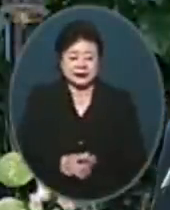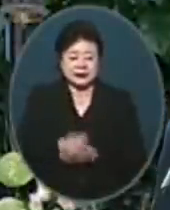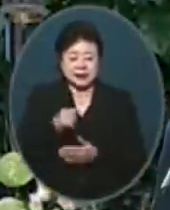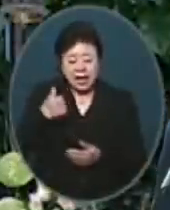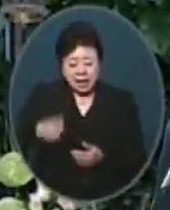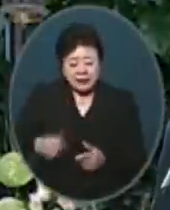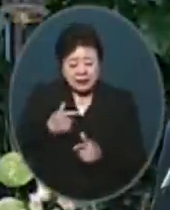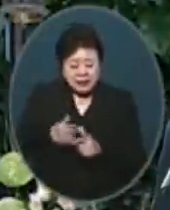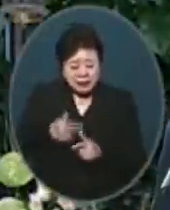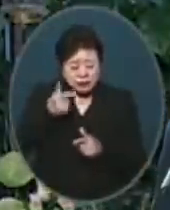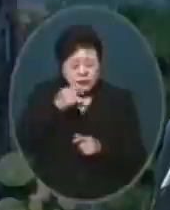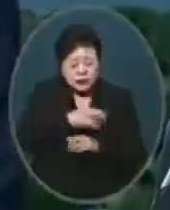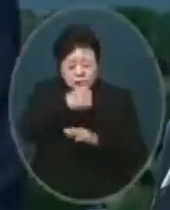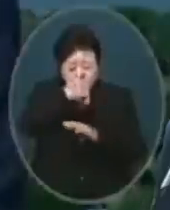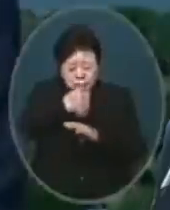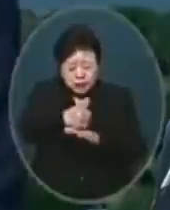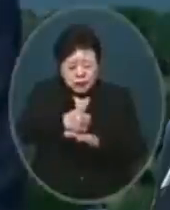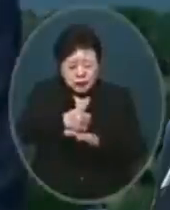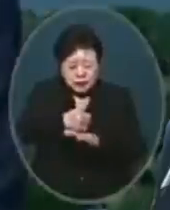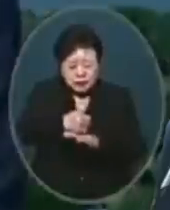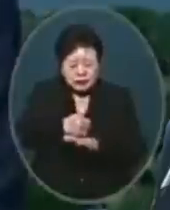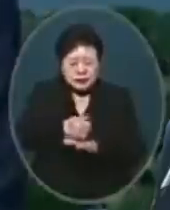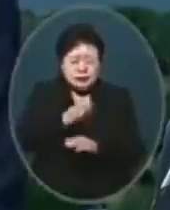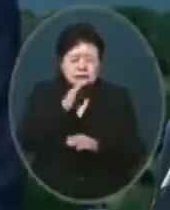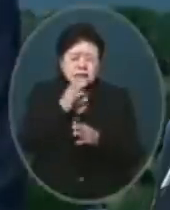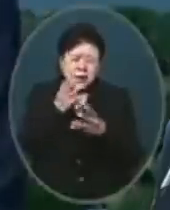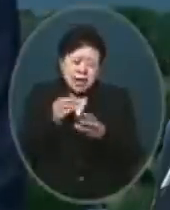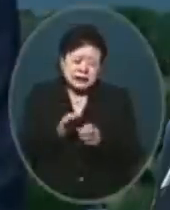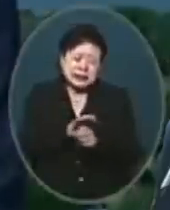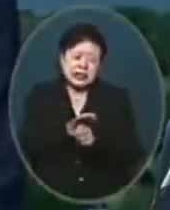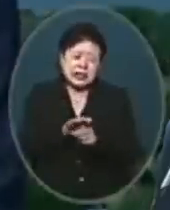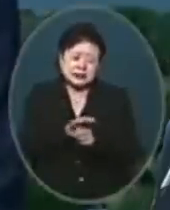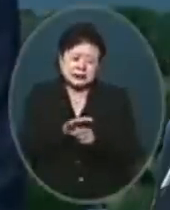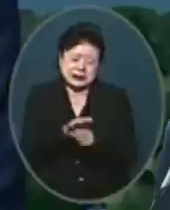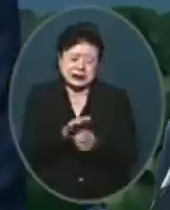그 아들 예수 그리스도를 얼마나 사랑하는데